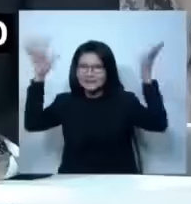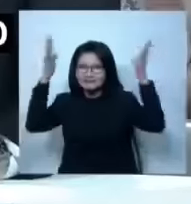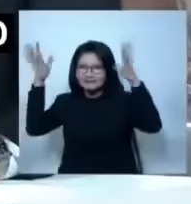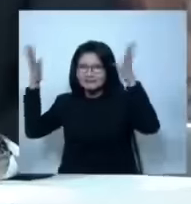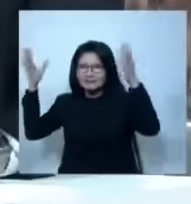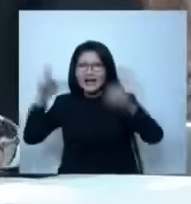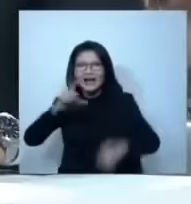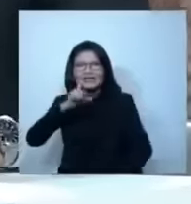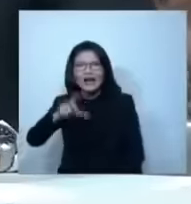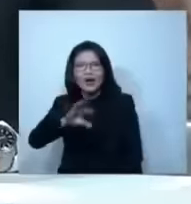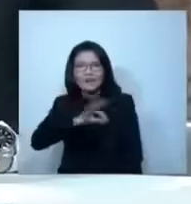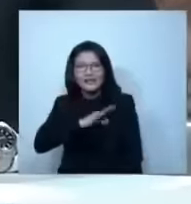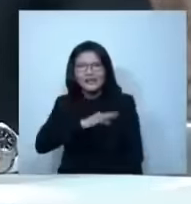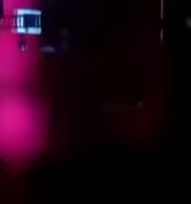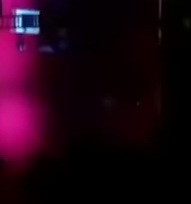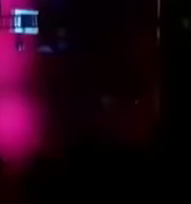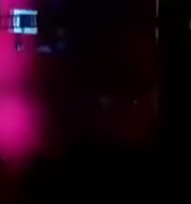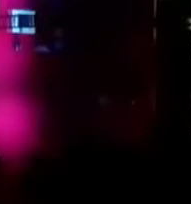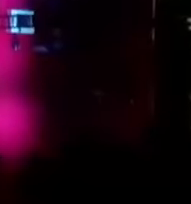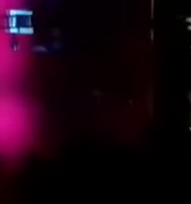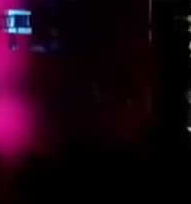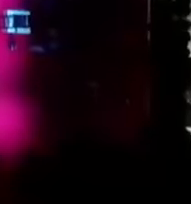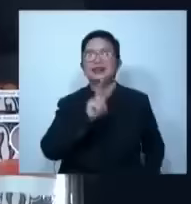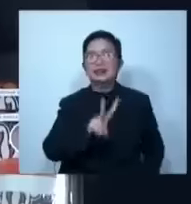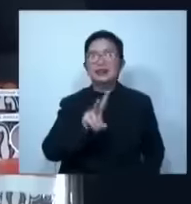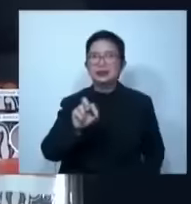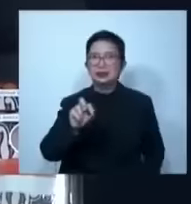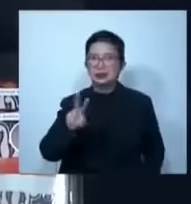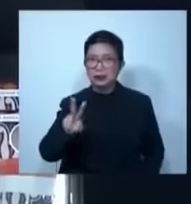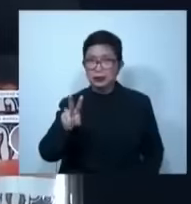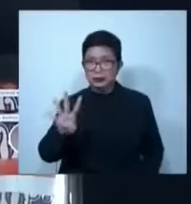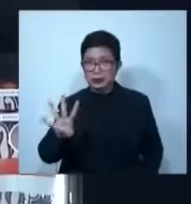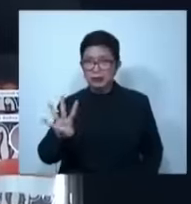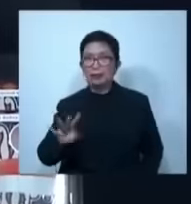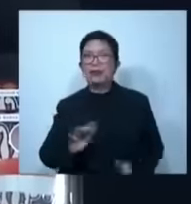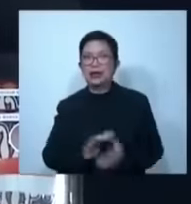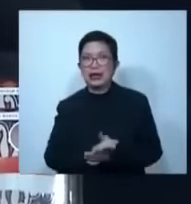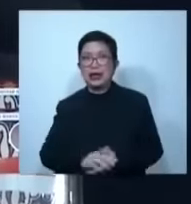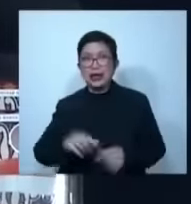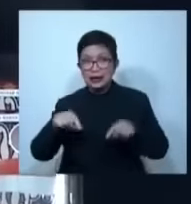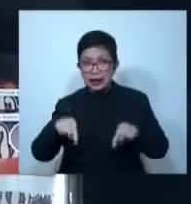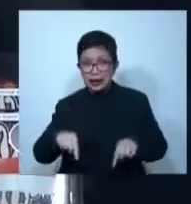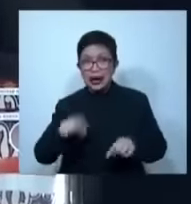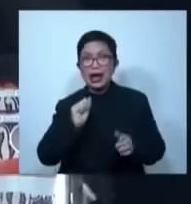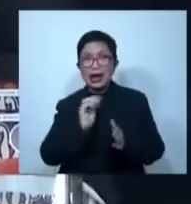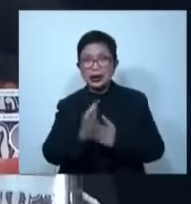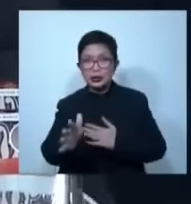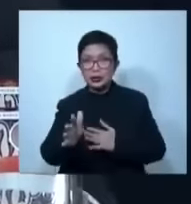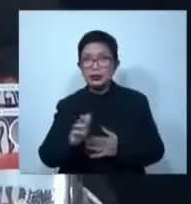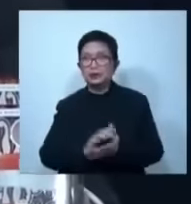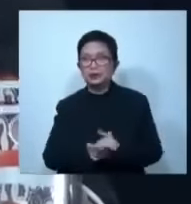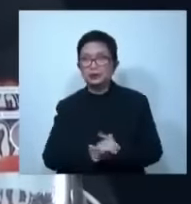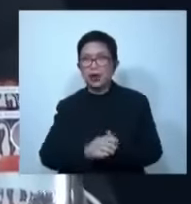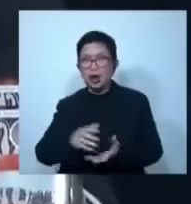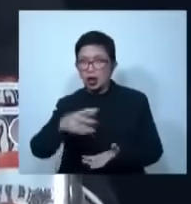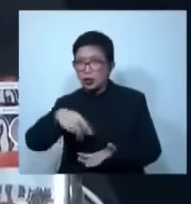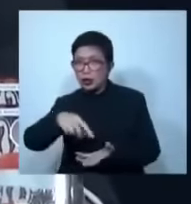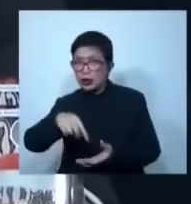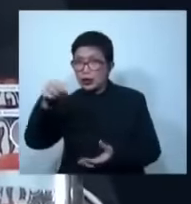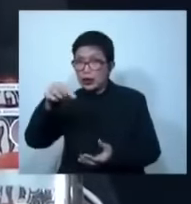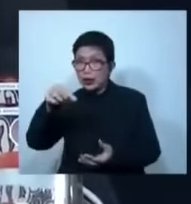buat calon presiden 2024. Di segmen ini kami akan melanjutkan mengundi pertanyaan